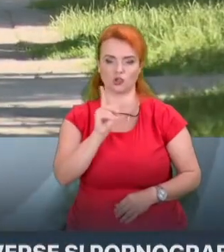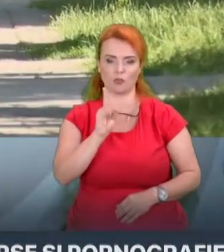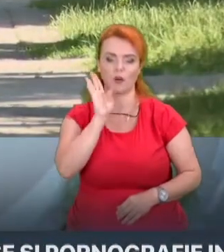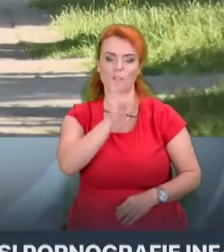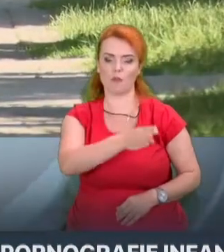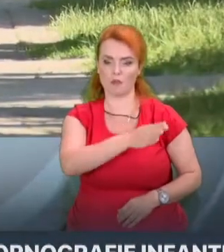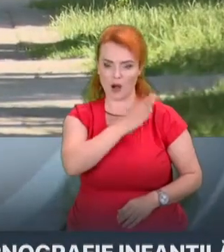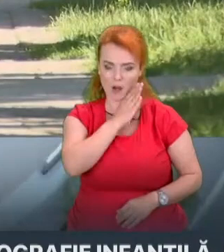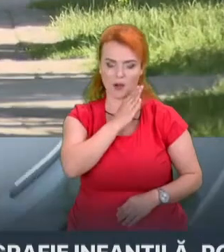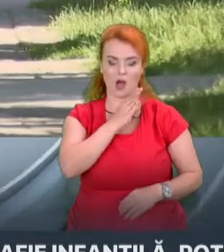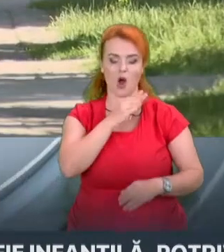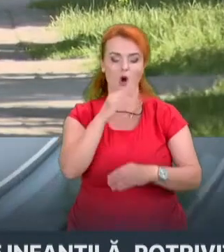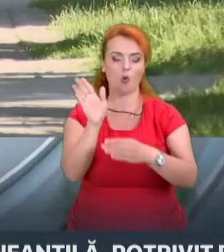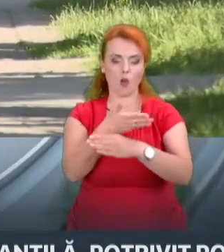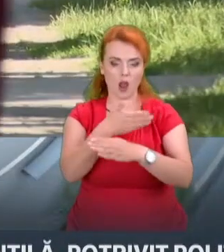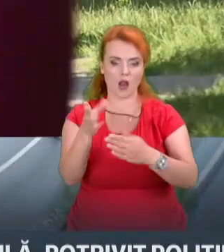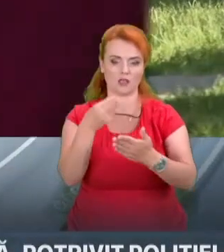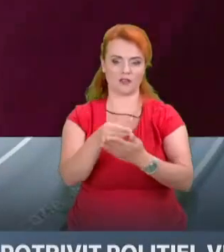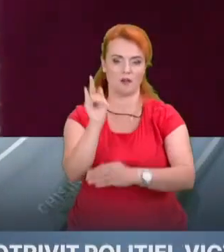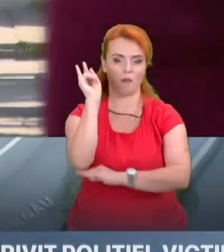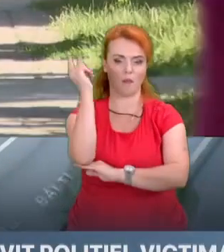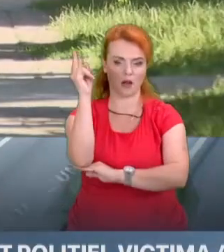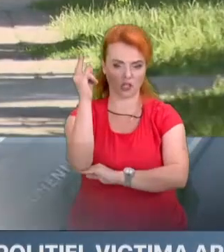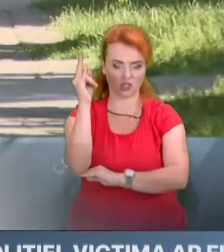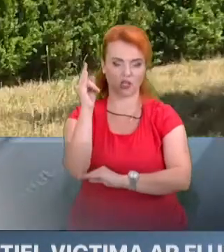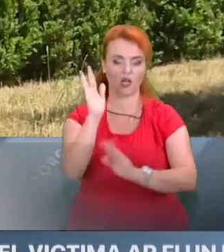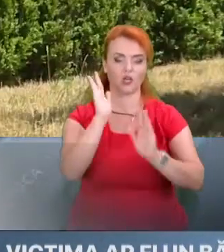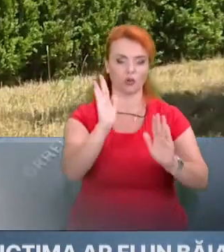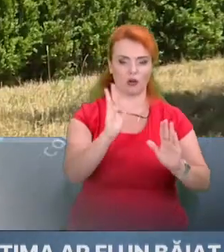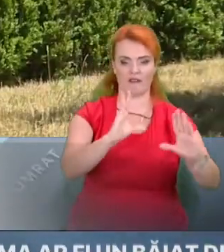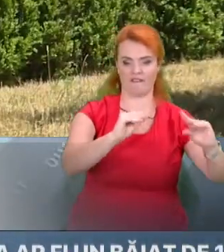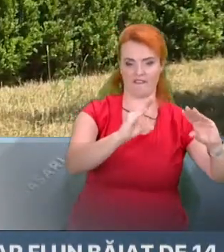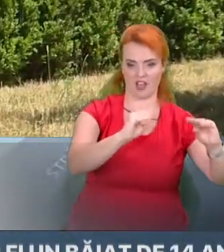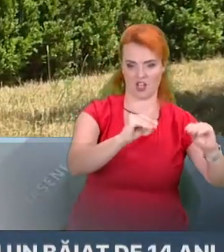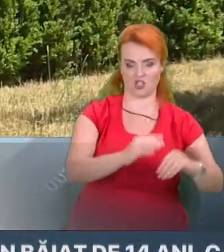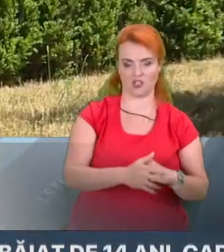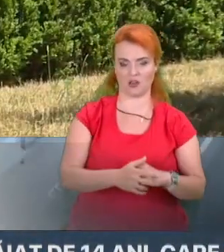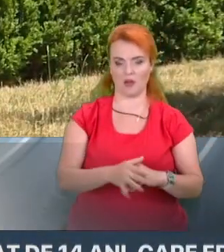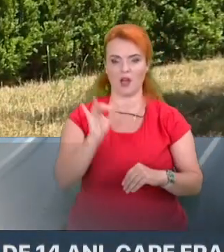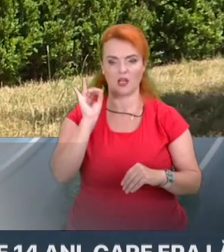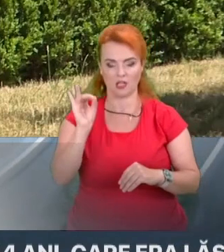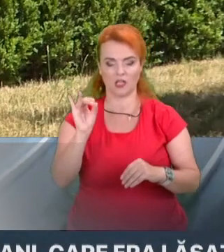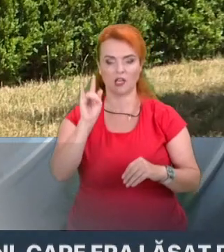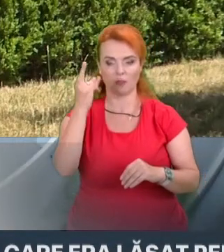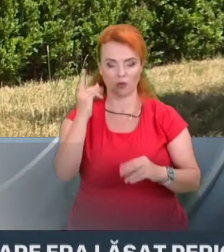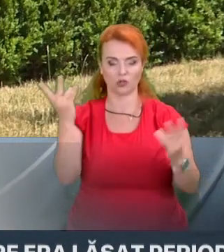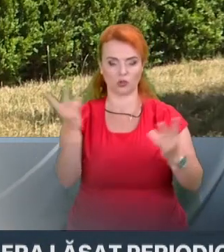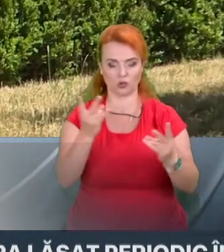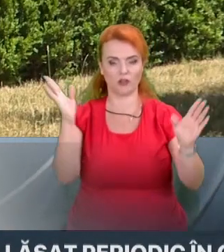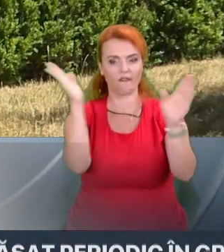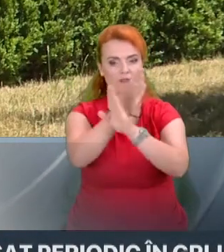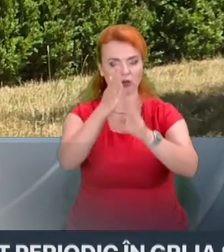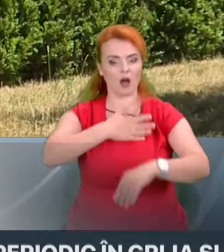cu aerul curat, că asta este sensul de a ne plimba copiii, dar aceste acoperiri